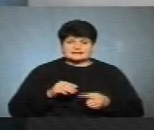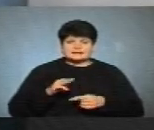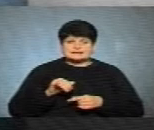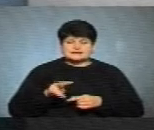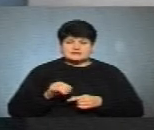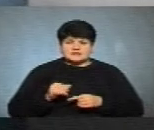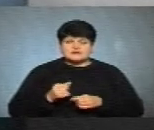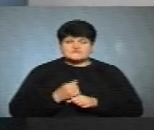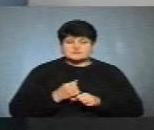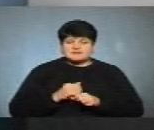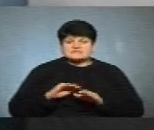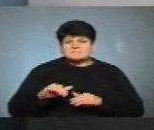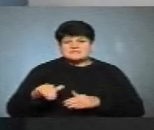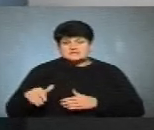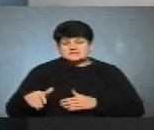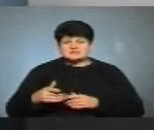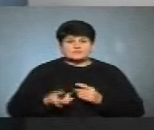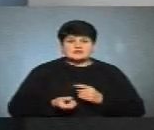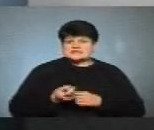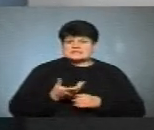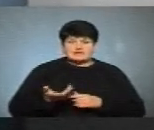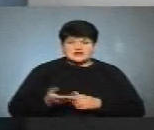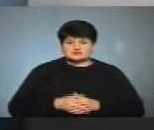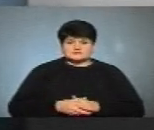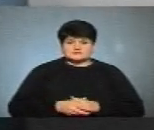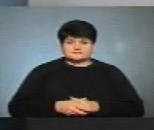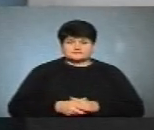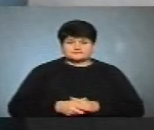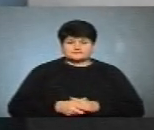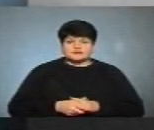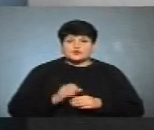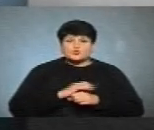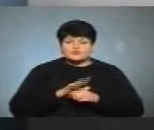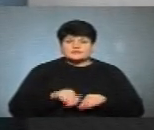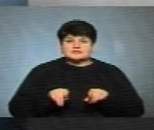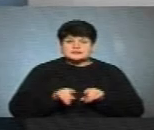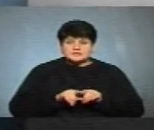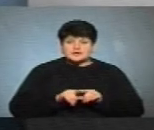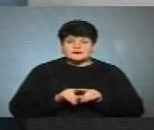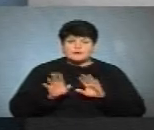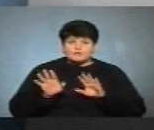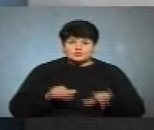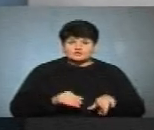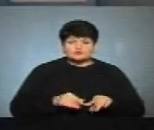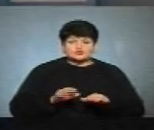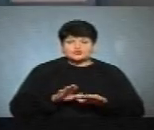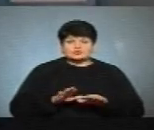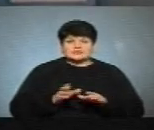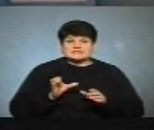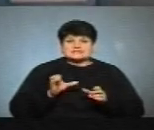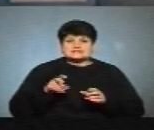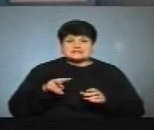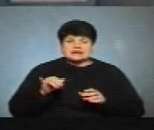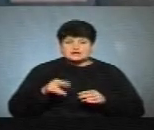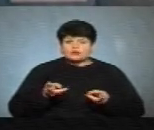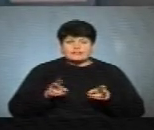виробляються, можливо, пізніше, або просто вони не з'являються. Ковід так пройшов, що і сліду не лишив. Це сумно,